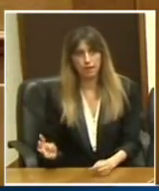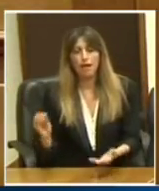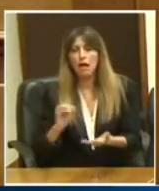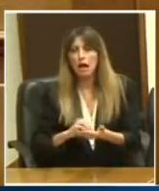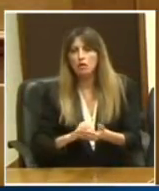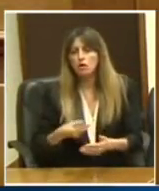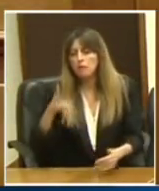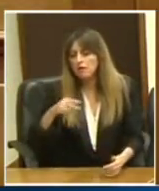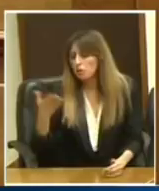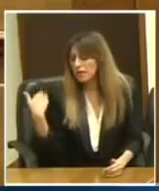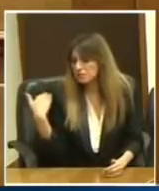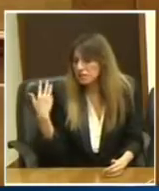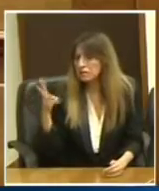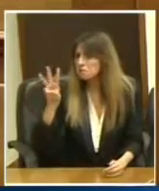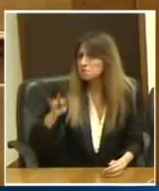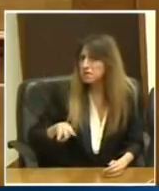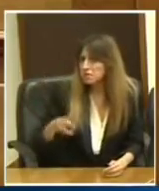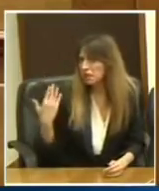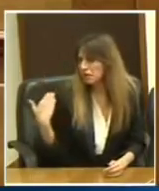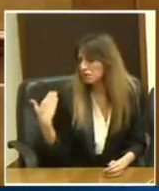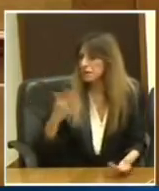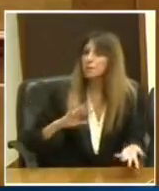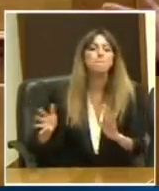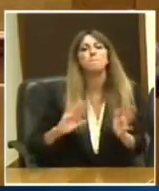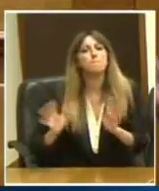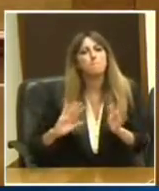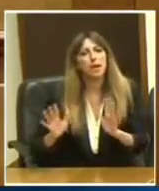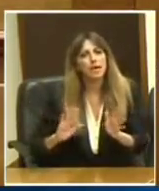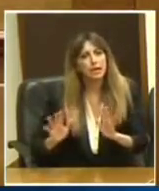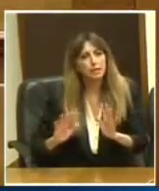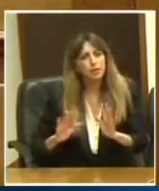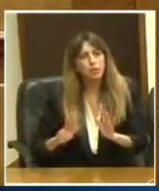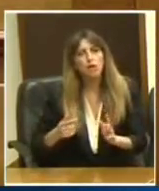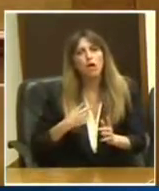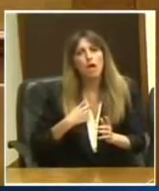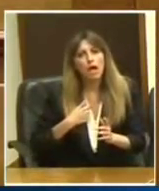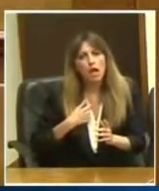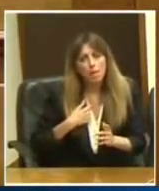3 μόλις μέρες είχαμε την κατάληξη, μετά από πολύμηνες διαπραγματεύσεις,